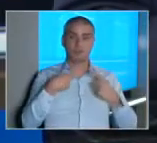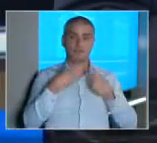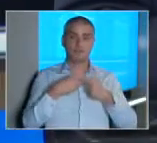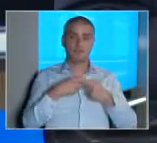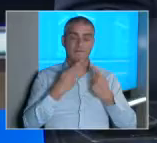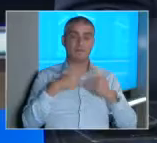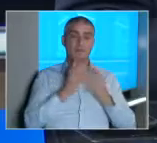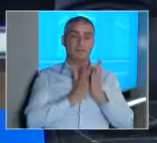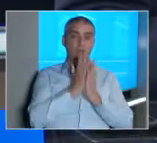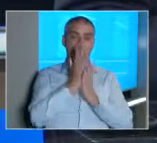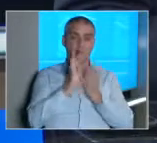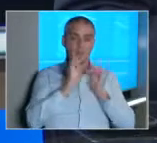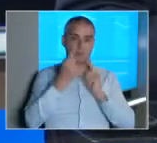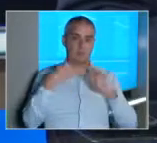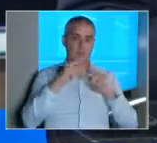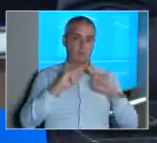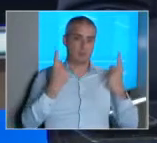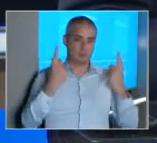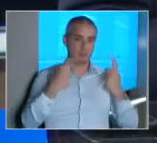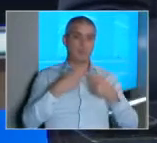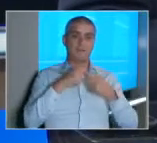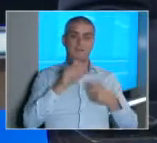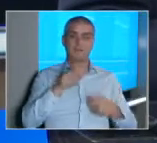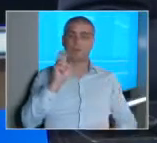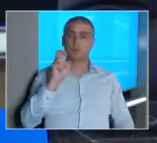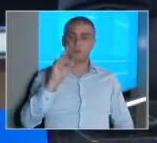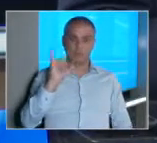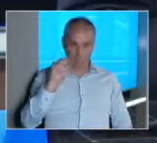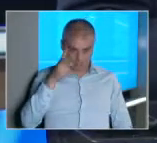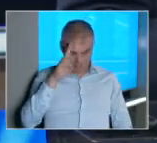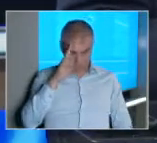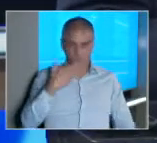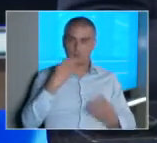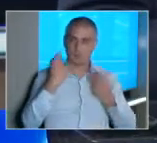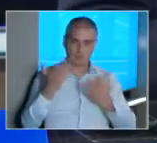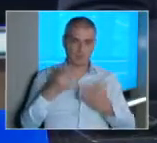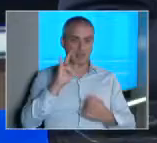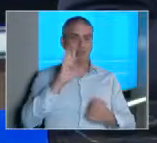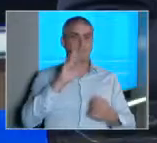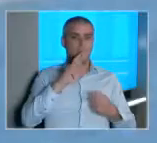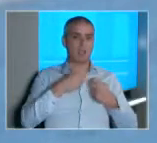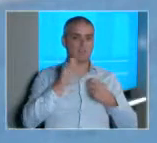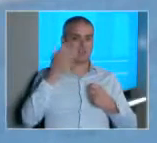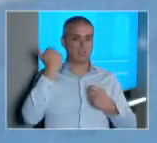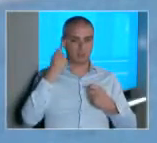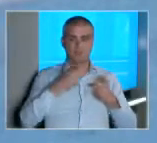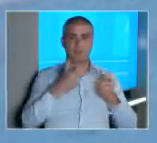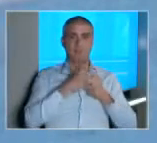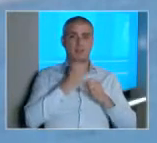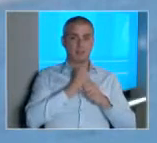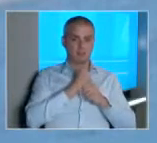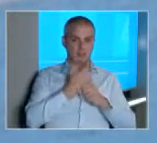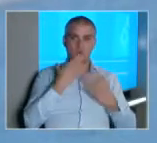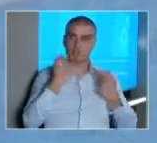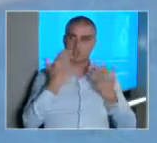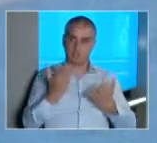והיא ועדה קבועה בניגוד לוועדות. אוקיי, חבר הכנסת עוזי דיין מהליכוד, תודה רבה לך. חיליק בר, חבר הכנסת לשעבר ממפלגת העבודה,